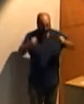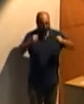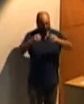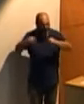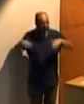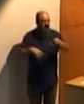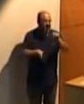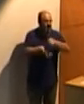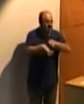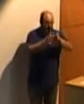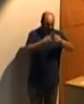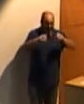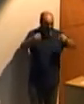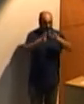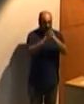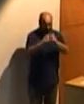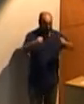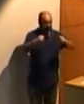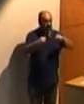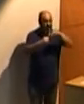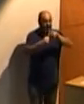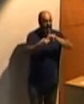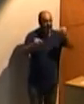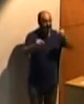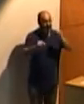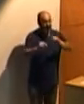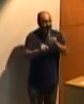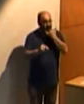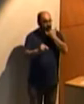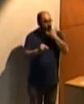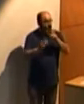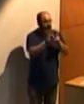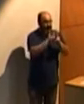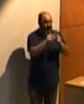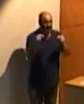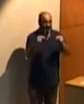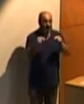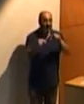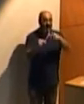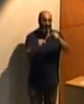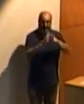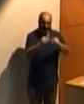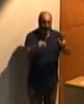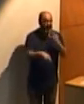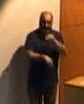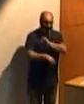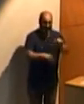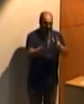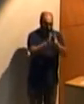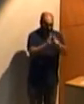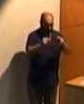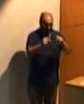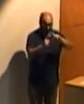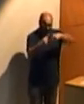sait très bien dès lors qu'il voir déduplication bactérienne ya des erreurs sur l'adn la réplication de l'adn se fait de manière imparfaite il ya toujours des